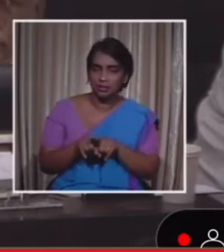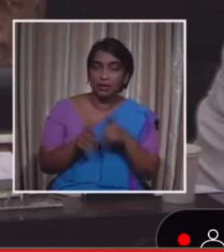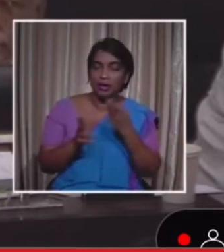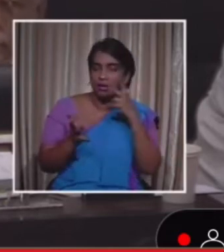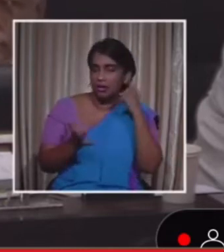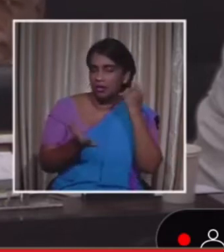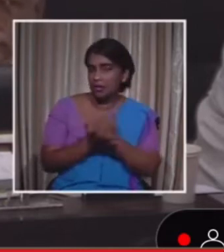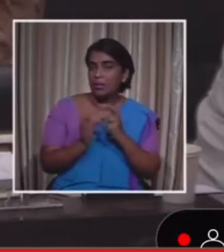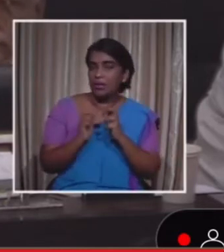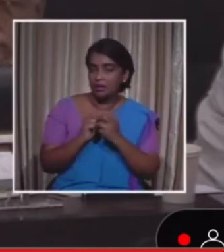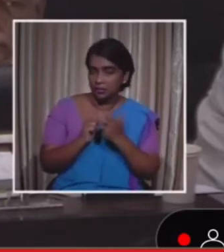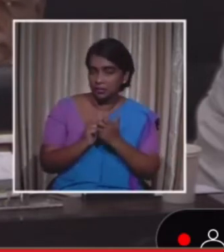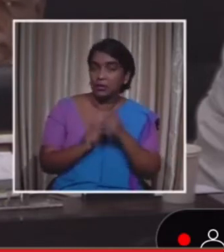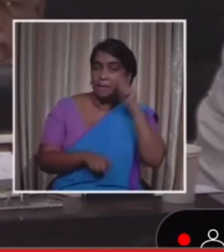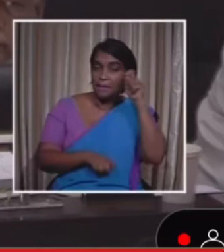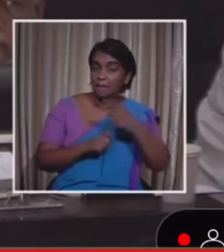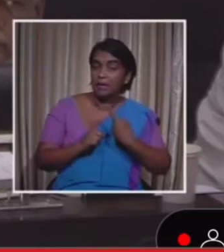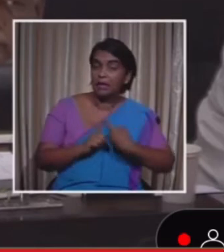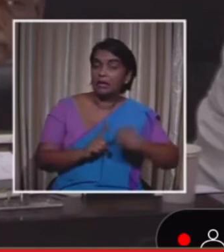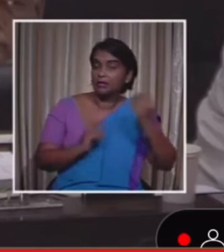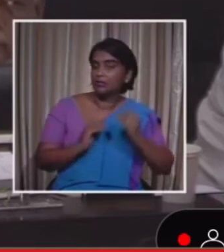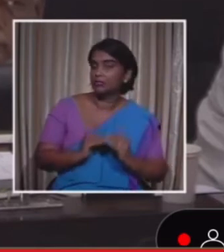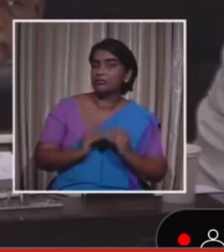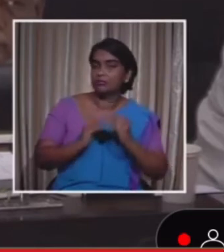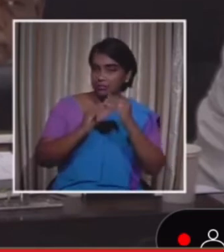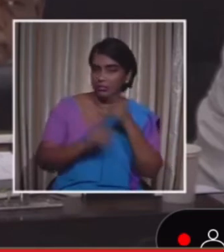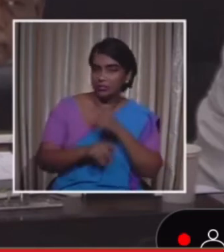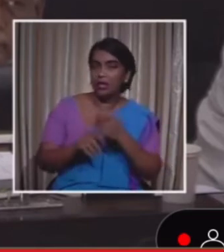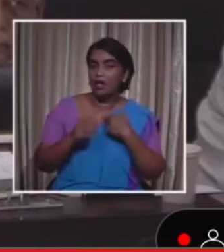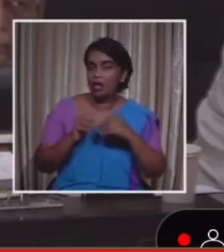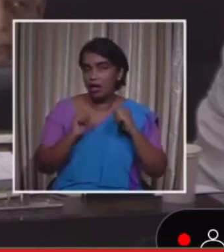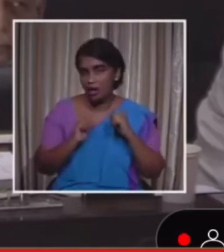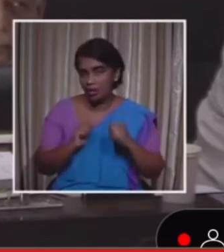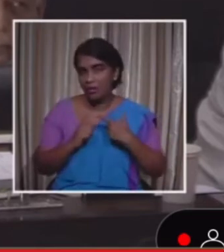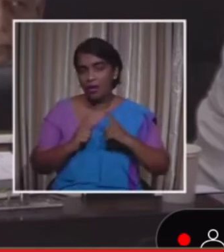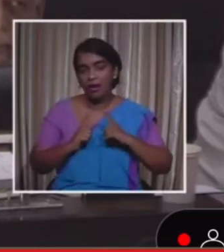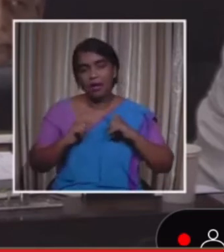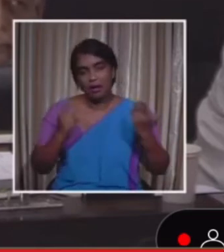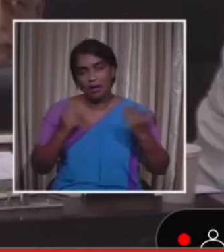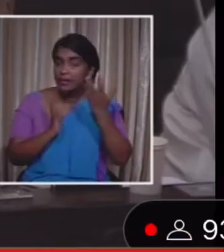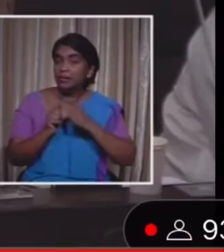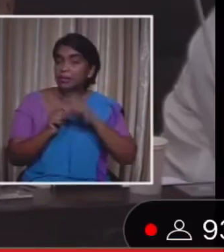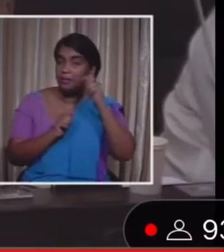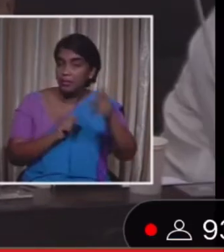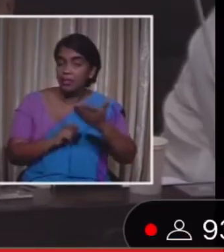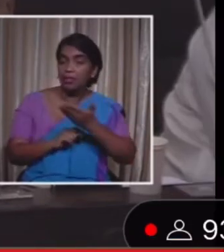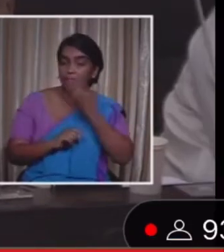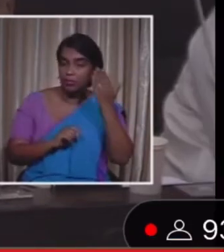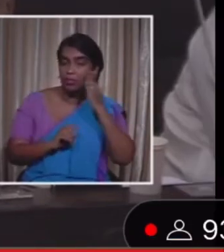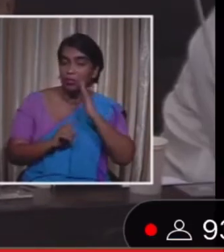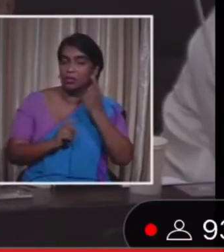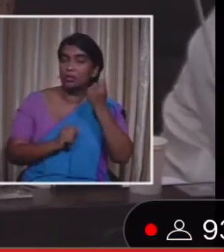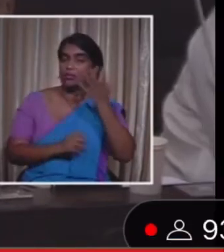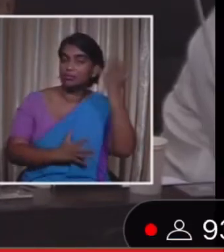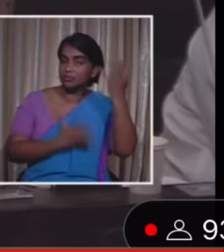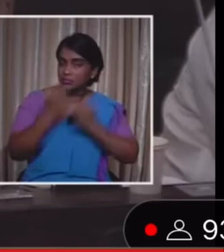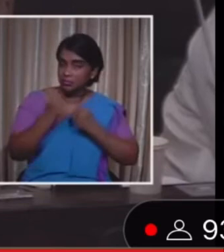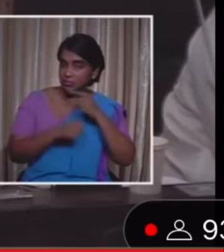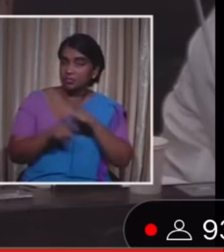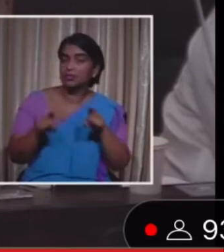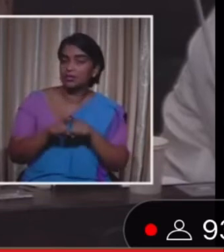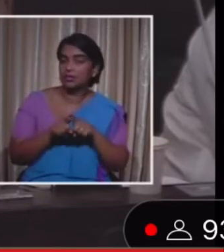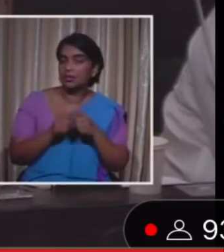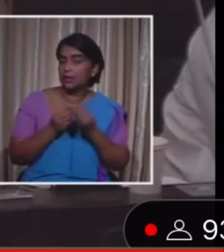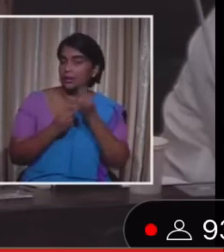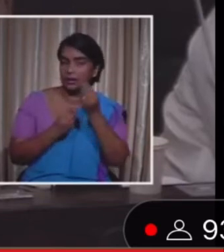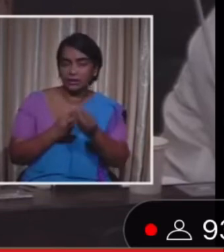ආර්ථිකයෙන් ජනතාව දියුණු වර්ධනය කරන්නේ? අපි කොහොමද අනාගතයේදී මේ රටට විදේශ විනිමය අපි ලබා